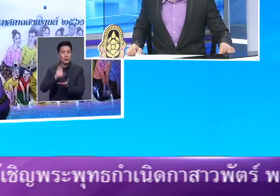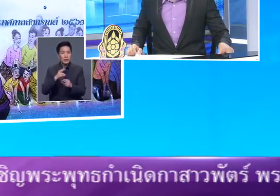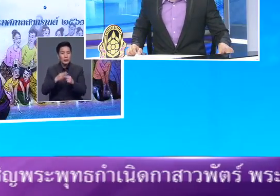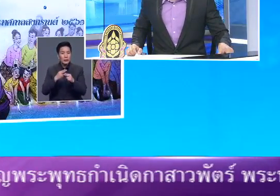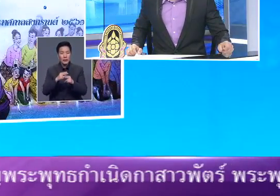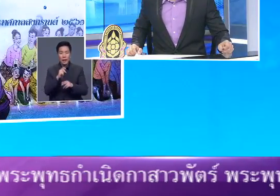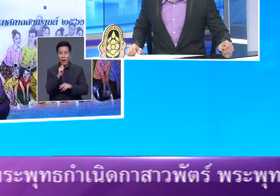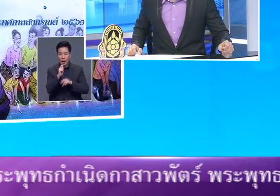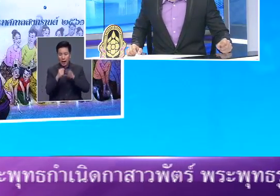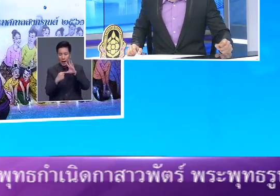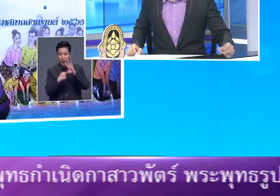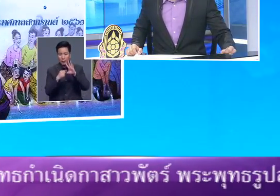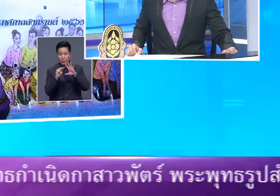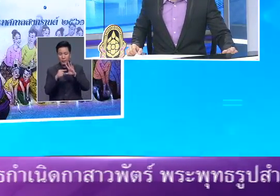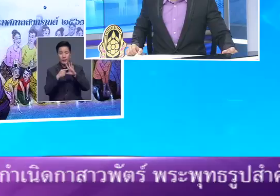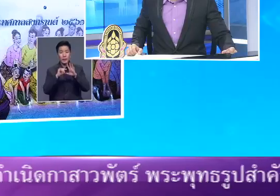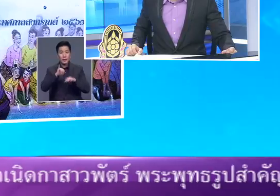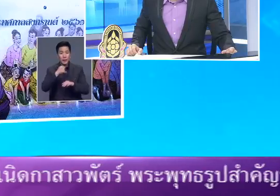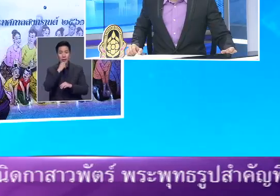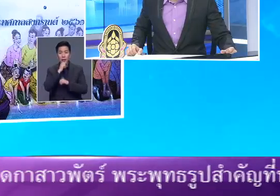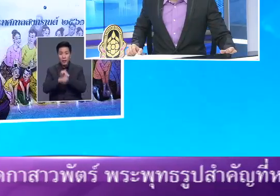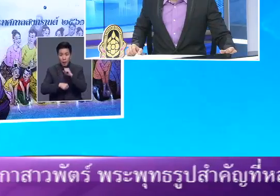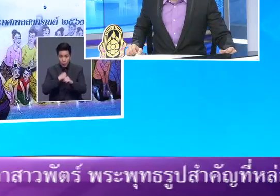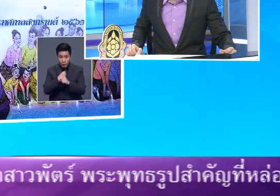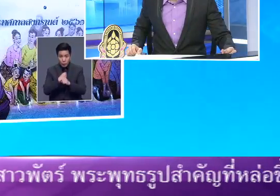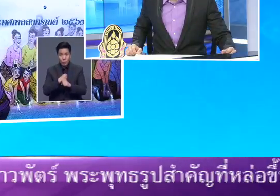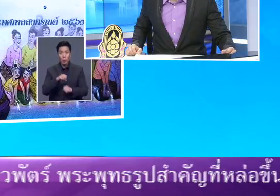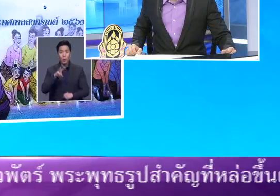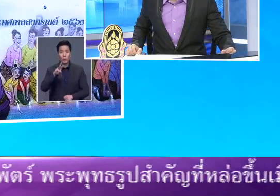ด้วยนะครับช่วงนี้ไปฟังเสียงท่านนายกรัฐมนตรีกันครับ